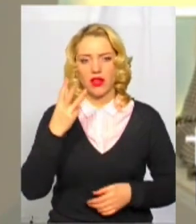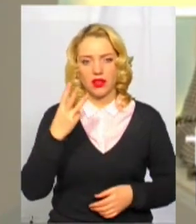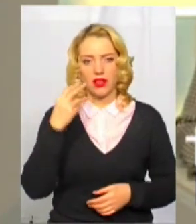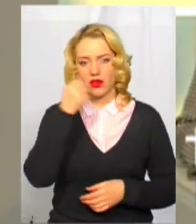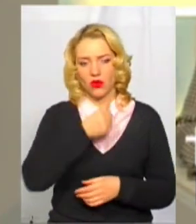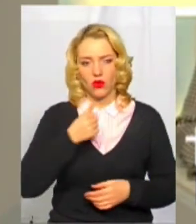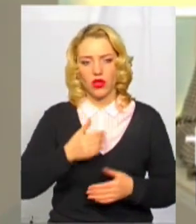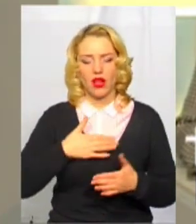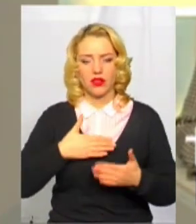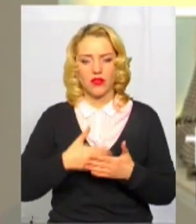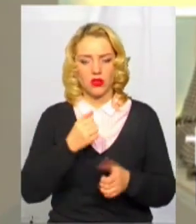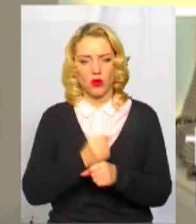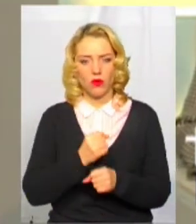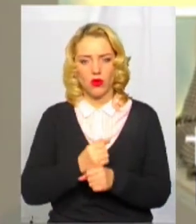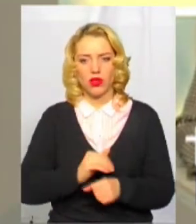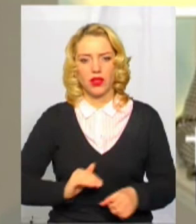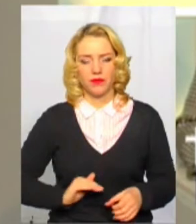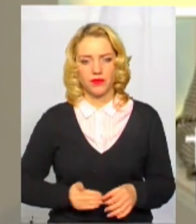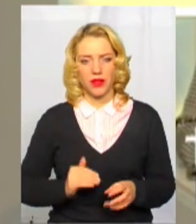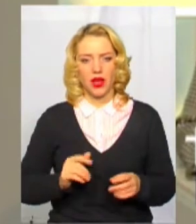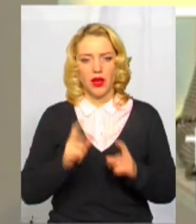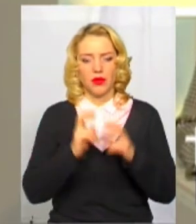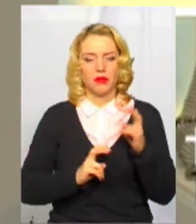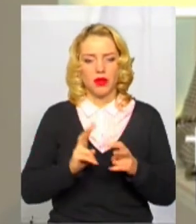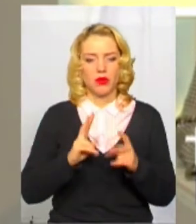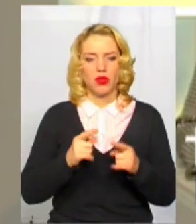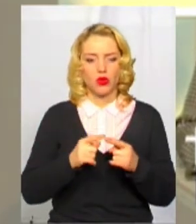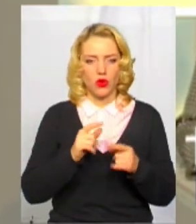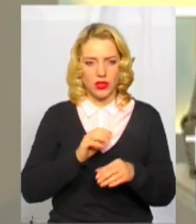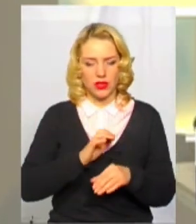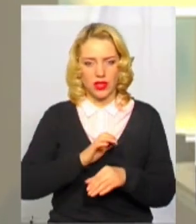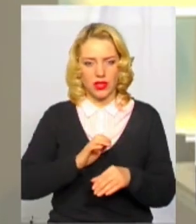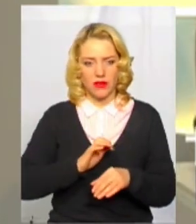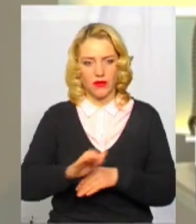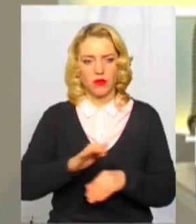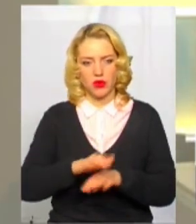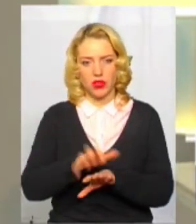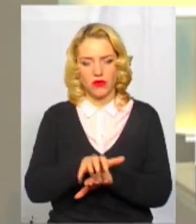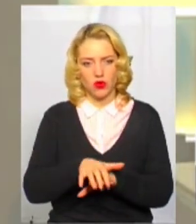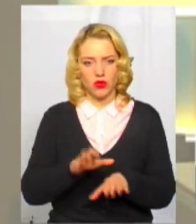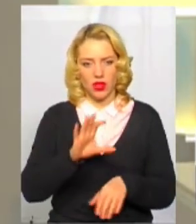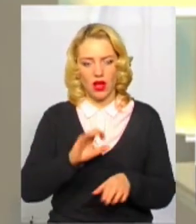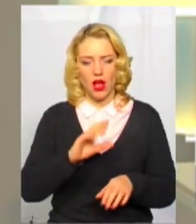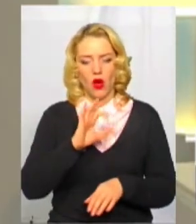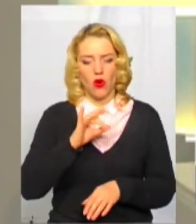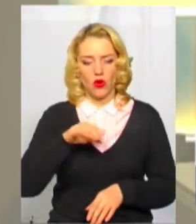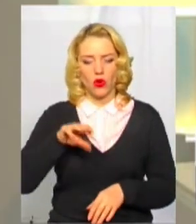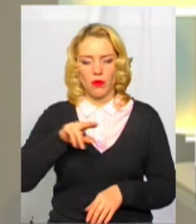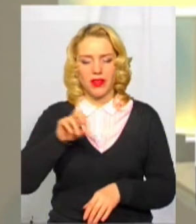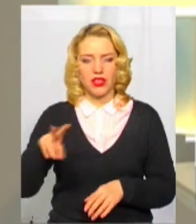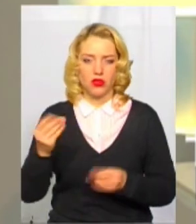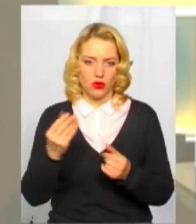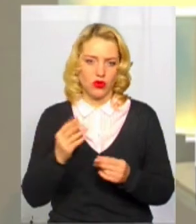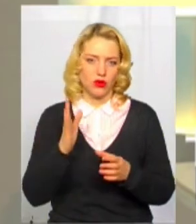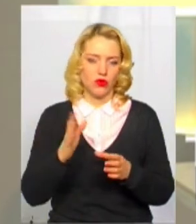активізувалася робота недержавних підприємств, які виготовлюють різні види засобів реабілітації. І гроші підуть за тим виробником, який